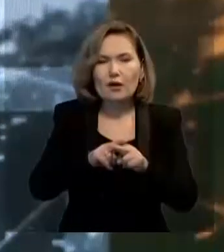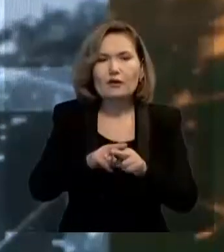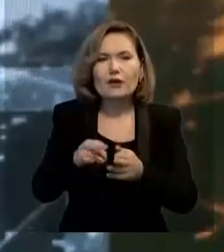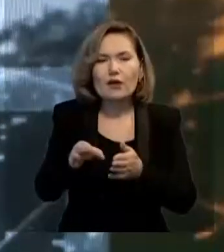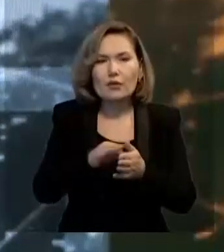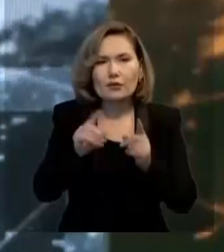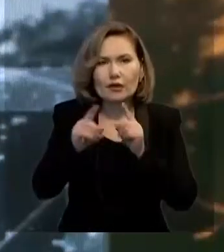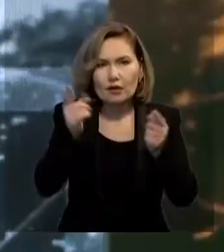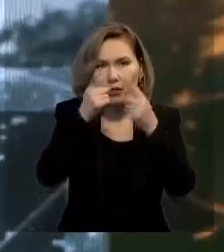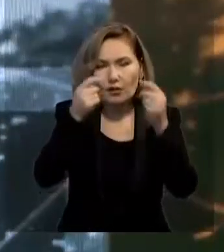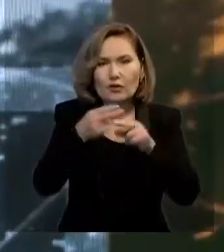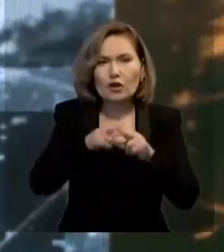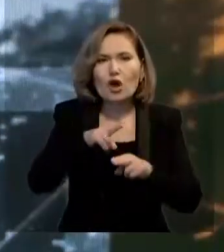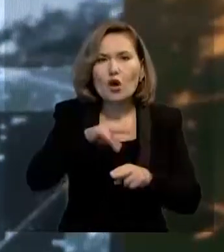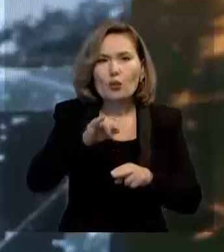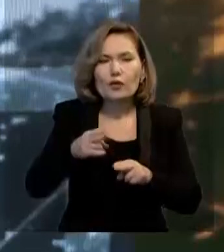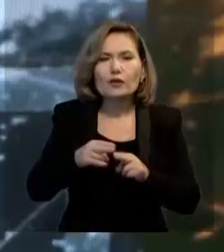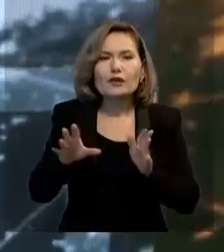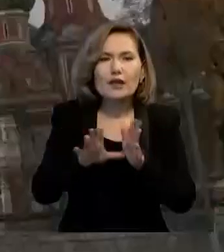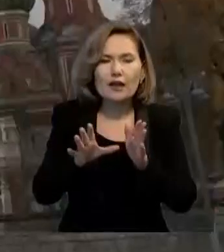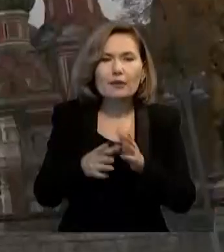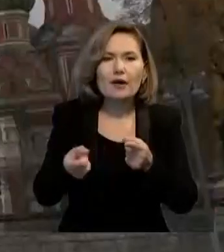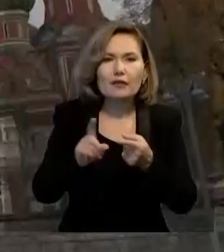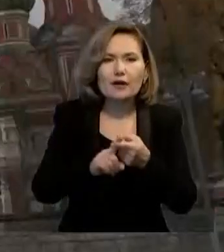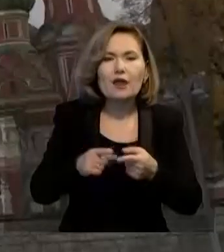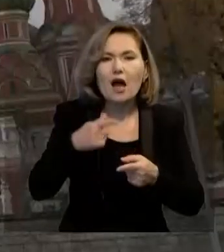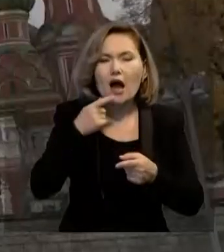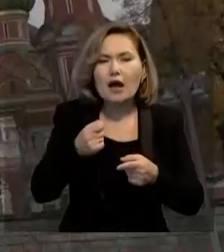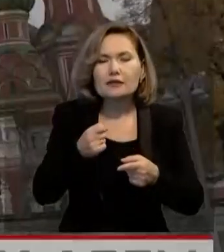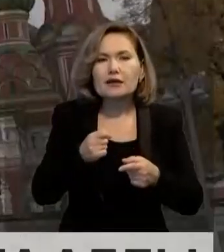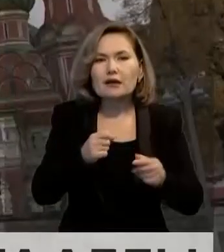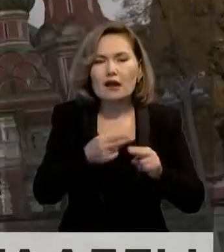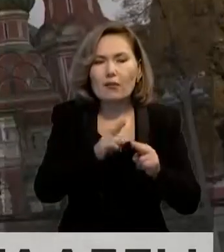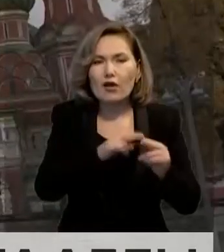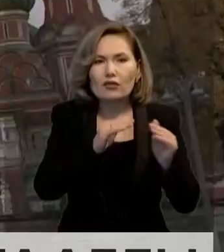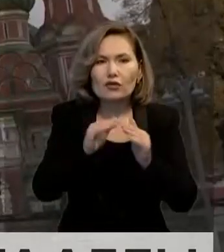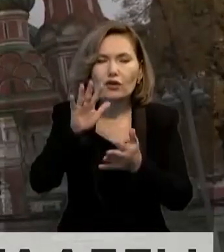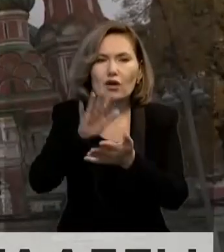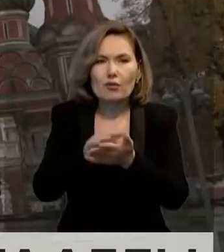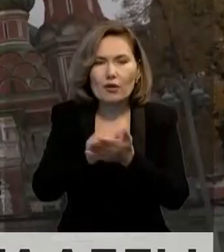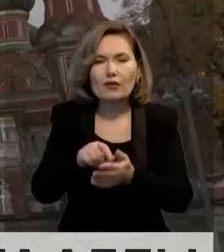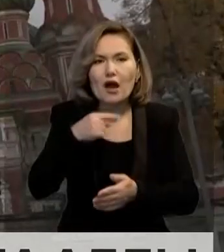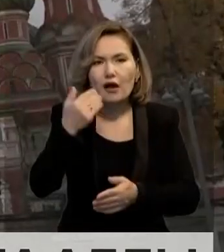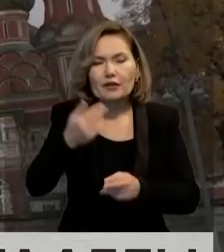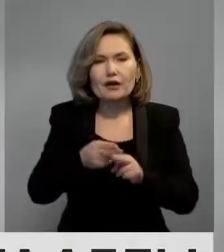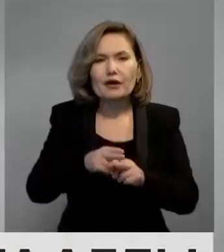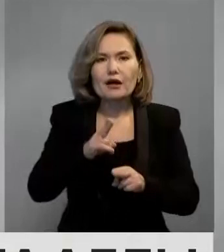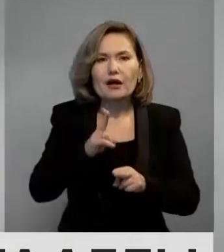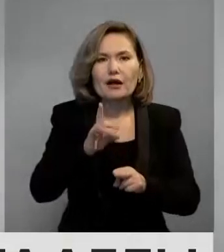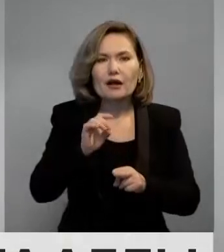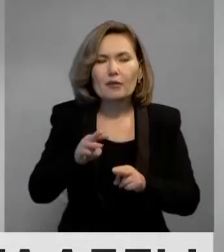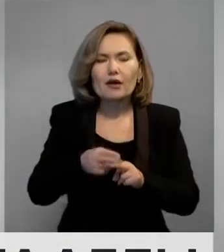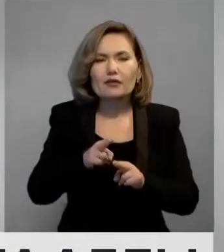мәлімдеді. Владимир Путин энергетикалық байланыс және әскери нысандар соққыланғанын айтты. Ол сондай-ақ Қырымға жасалған